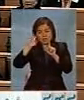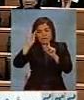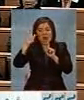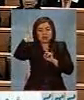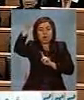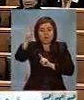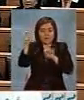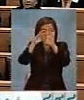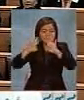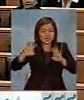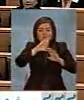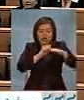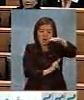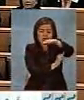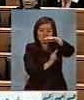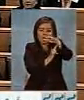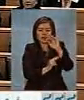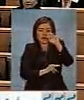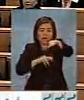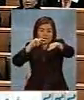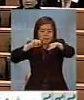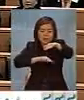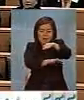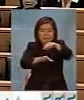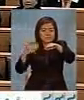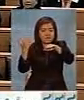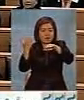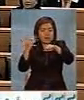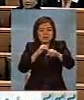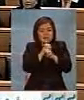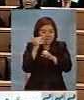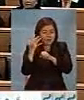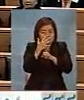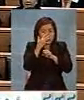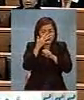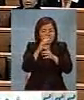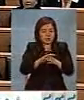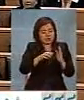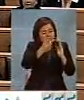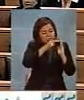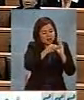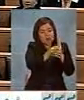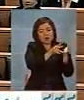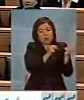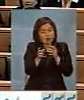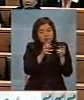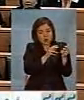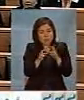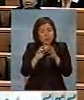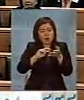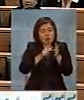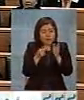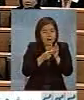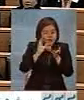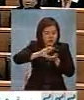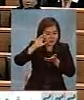าเราไม่มีสะพานข้ามแม่น้ำโขงไม่มีการเชื่อมโยงกับประเทศอินโดจีนนครพนมไม่มีทางได้รับงบ